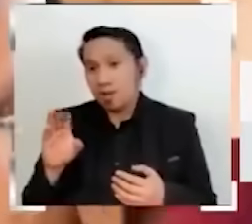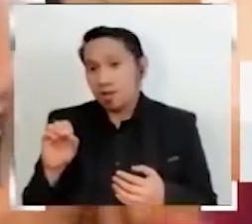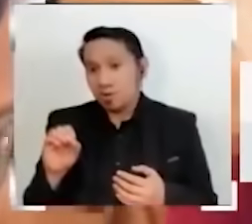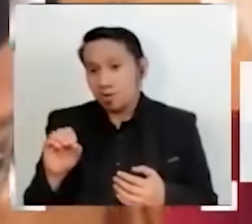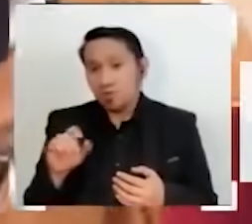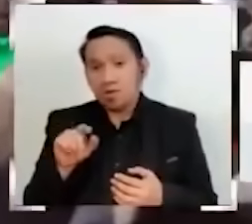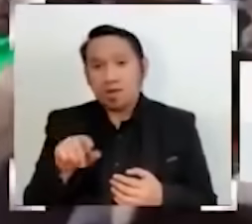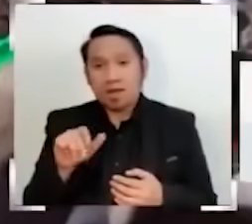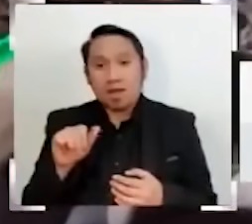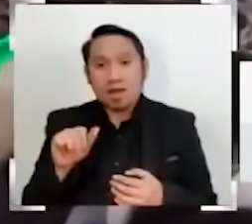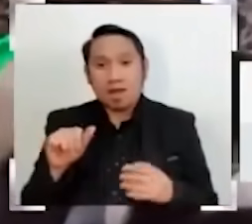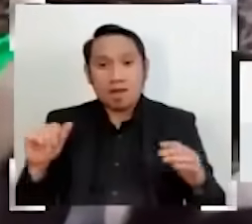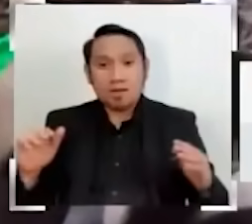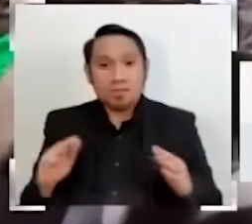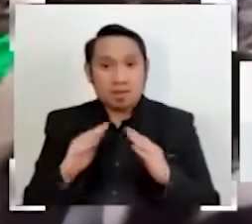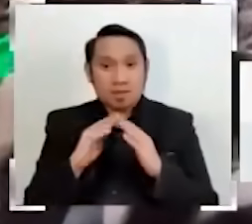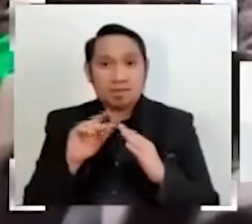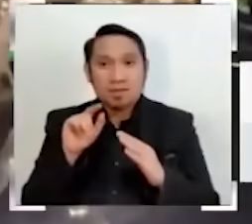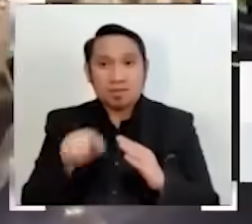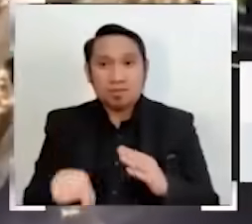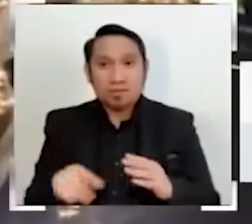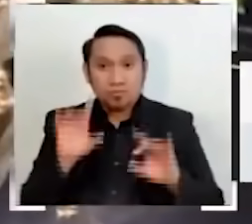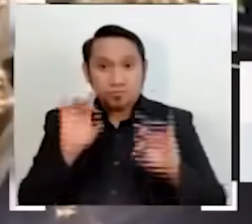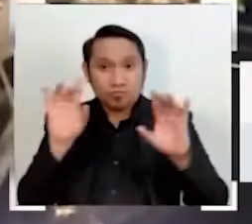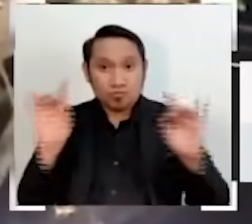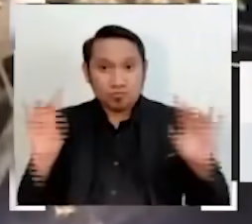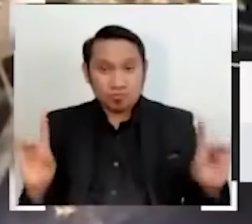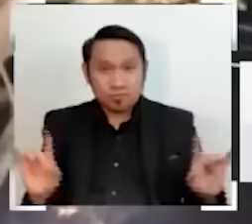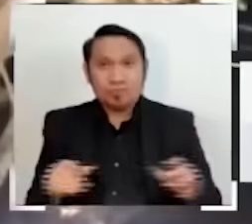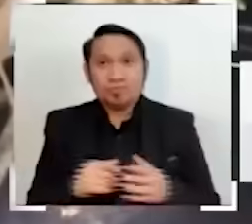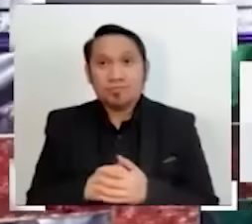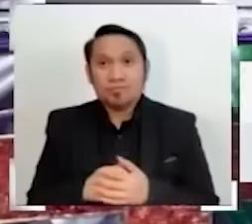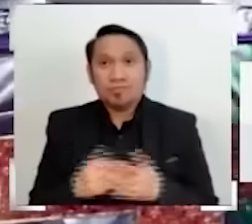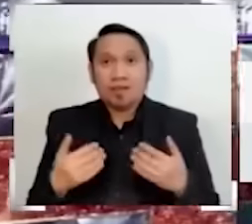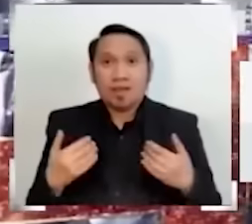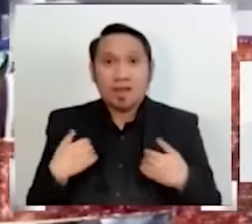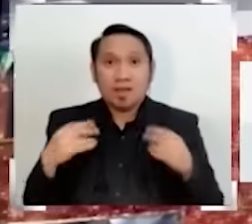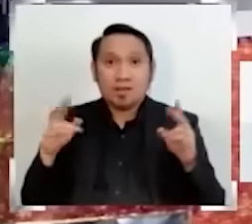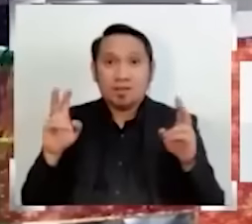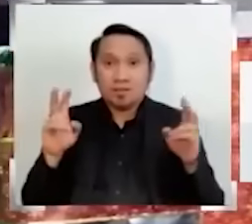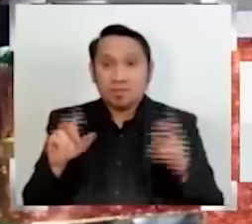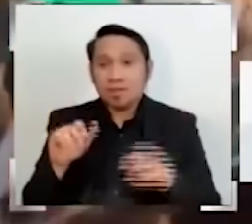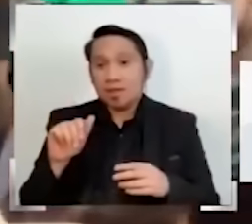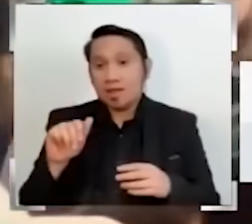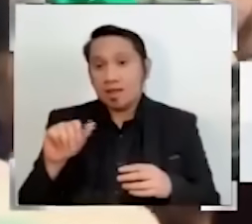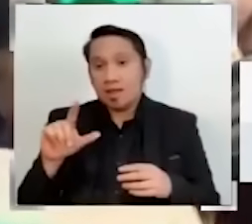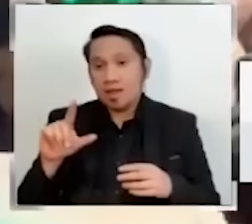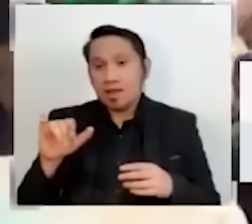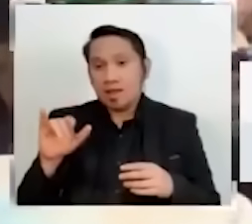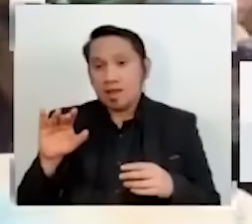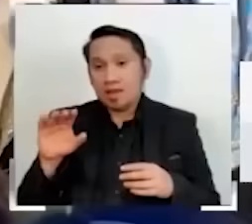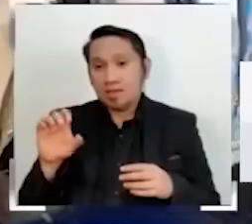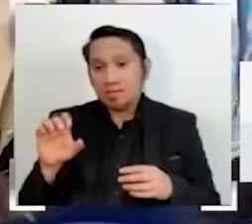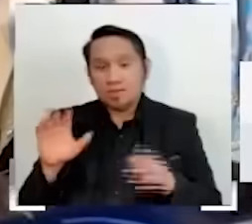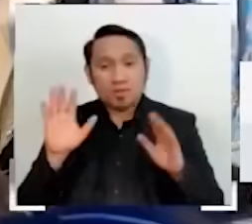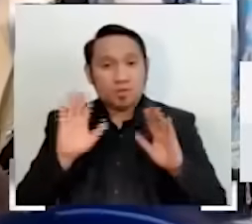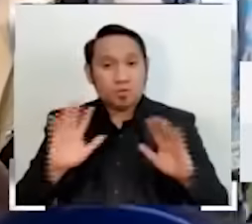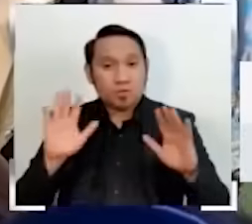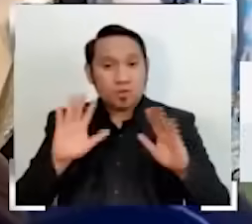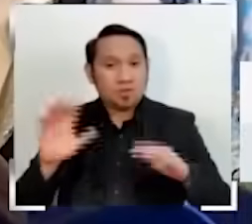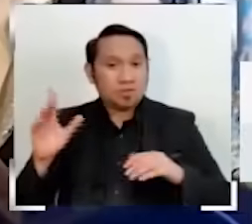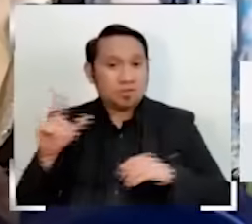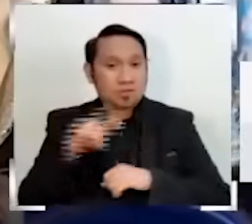kanilang Christmas park. Ang kanilang Christmas tree may temang Alice in Wonderland. Highlight dito ang